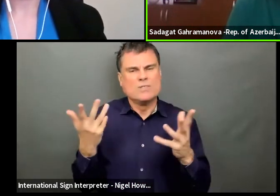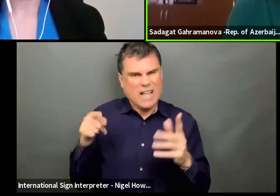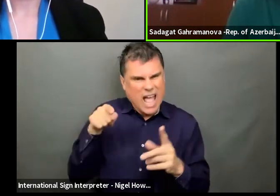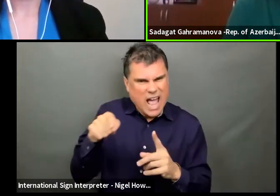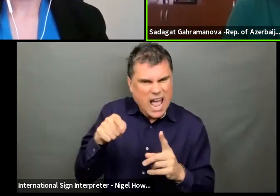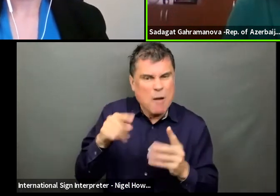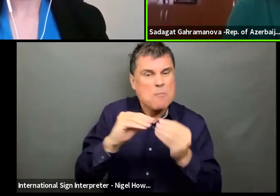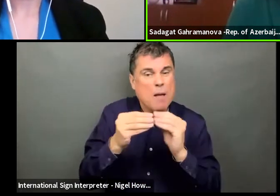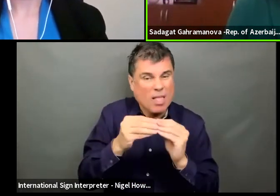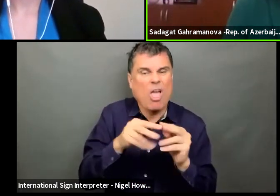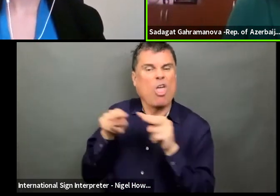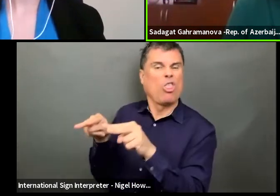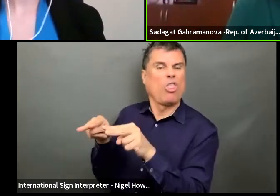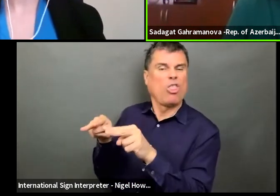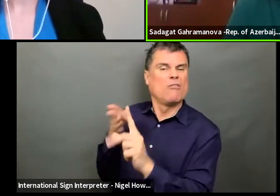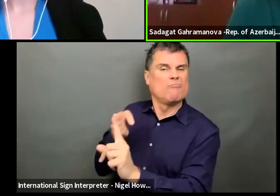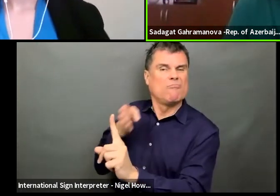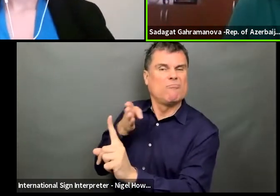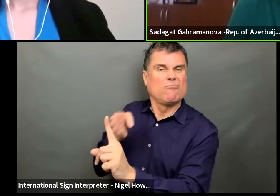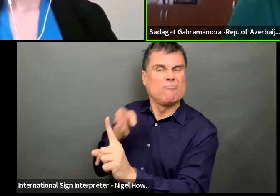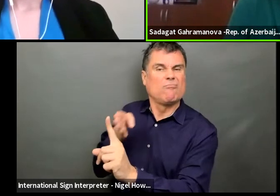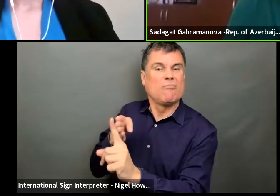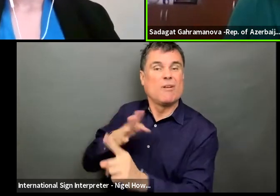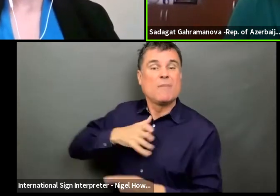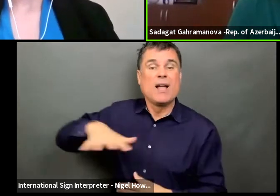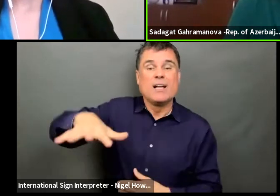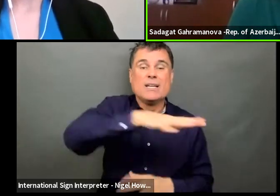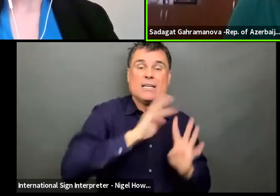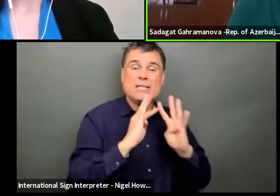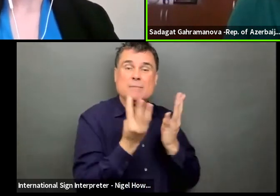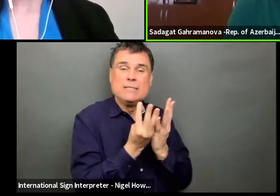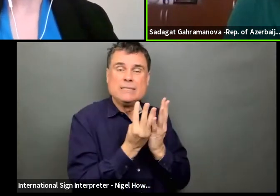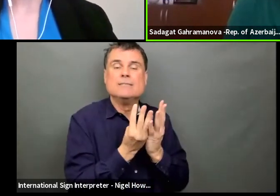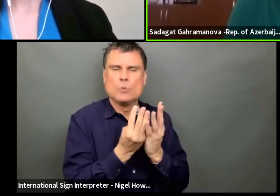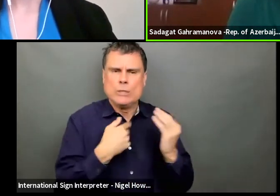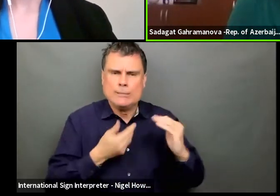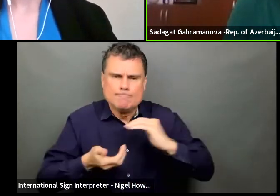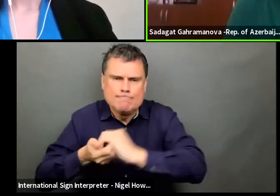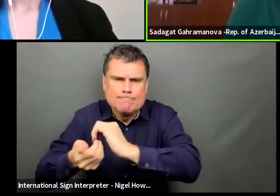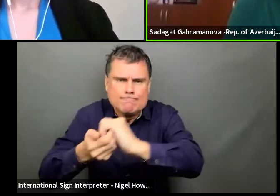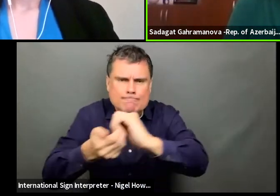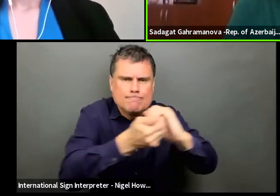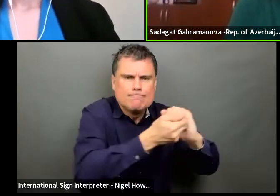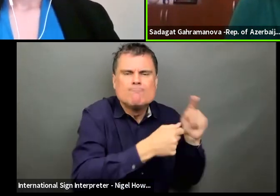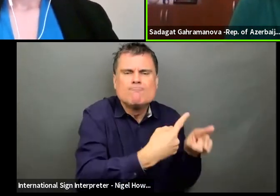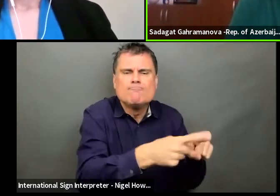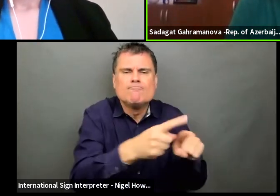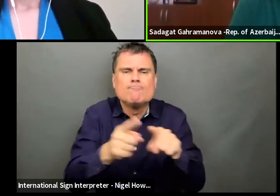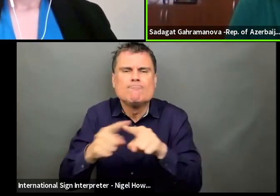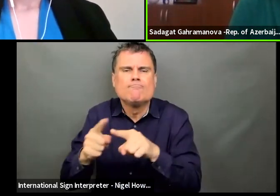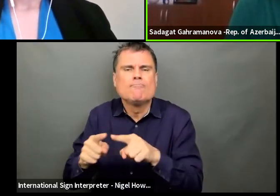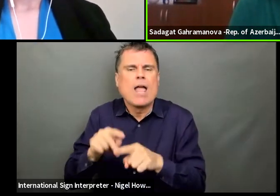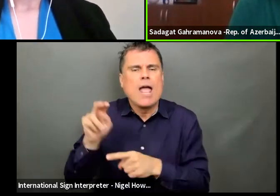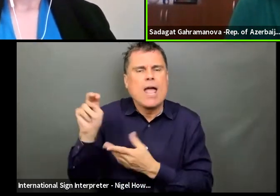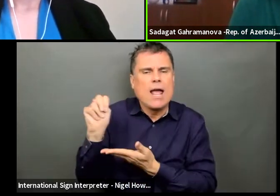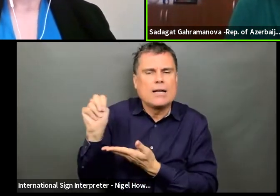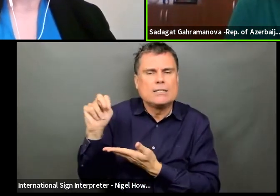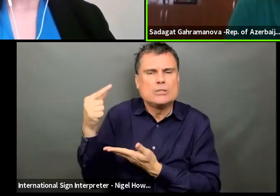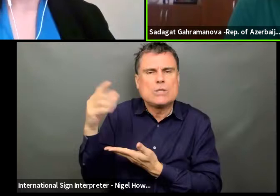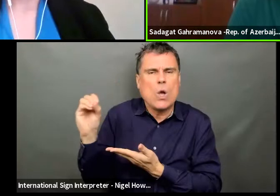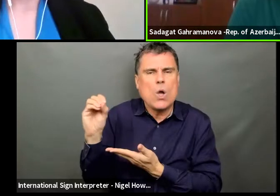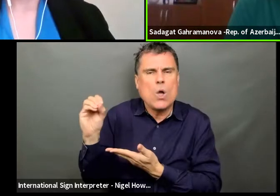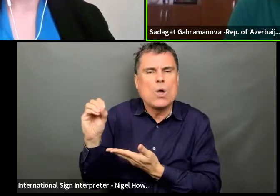информационные плакаты в общественном транспорте. Впервые в Азербайджане планируется открытие школ для отцов в